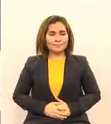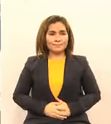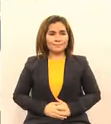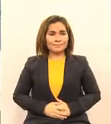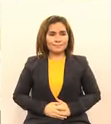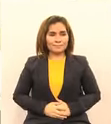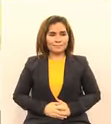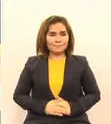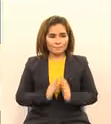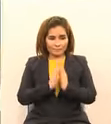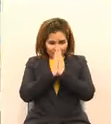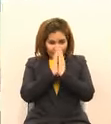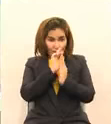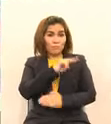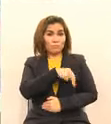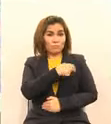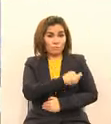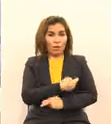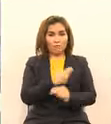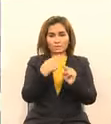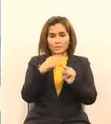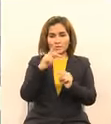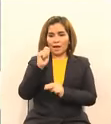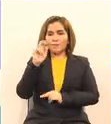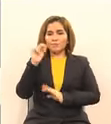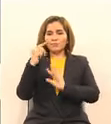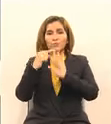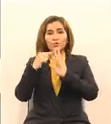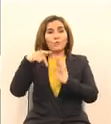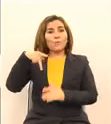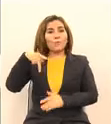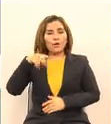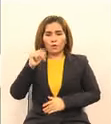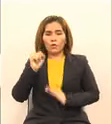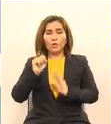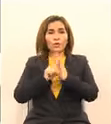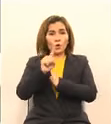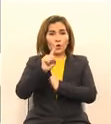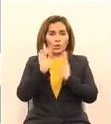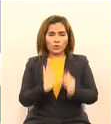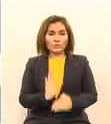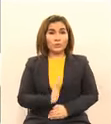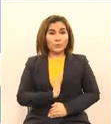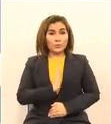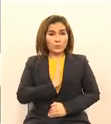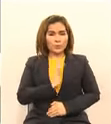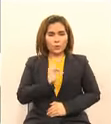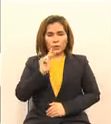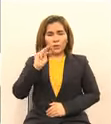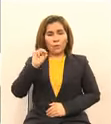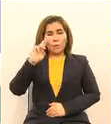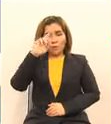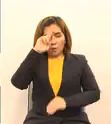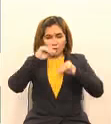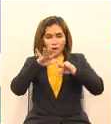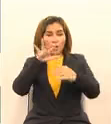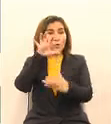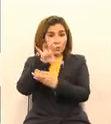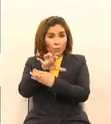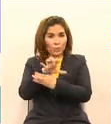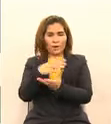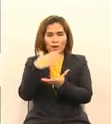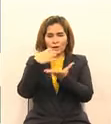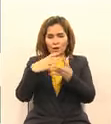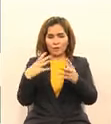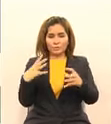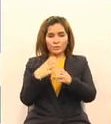ขอบคุณท่านนายแพทย์อนุพงษ์สุจริยากุลนะครับท่านผู้ทรงคุณวุฒิกรมควบคุมโรคนะครับก็ท่านได้อัปเดตสถานการณ์ของประเ